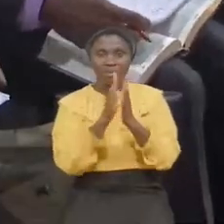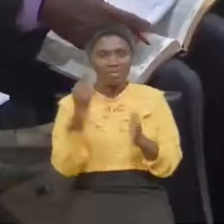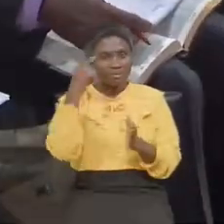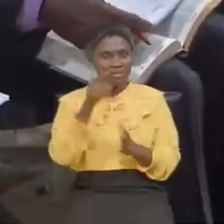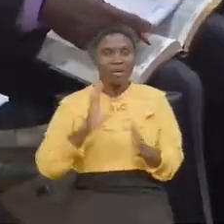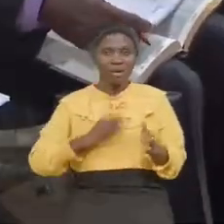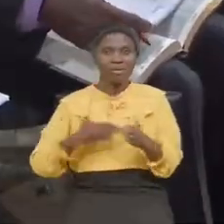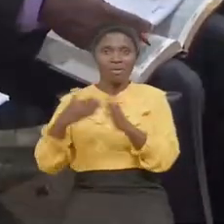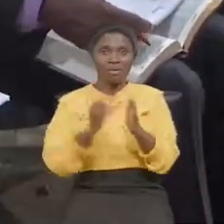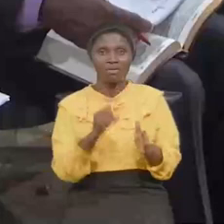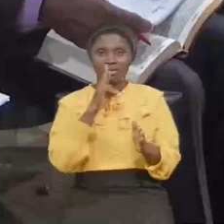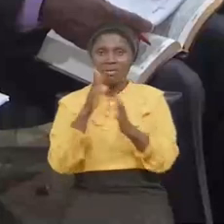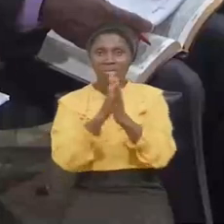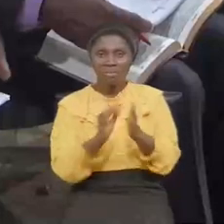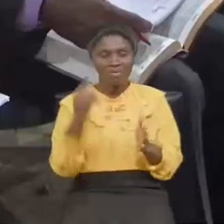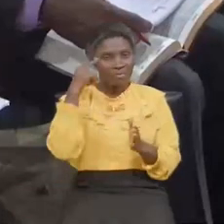prient pour vous.